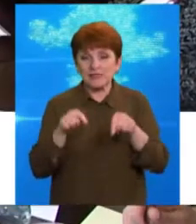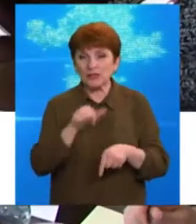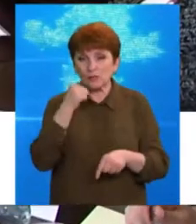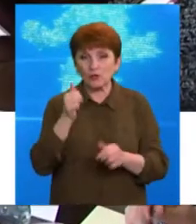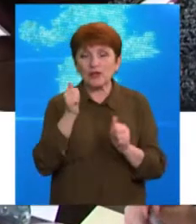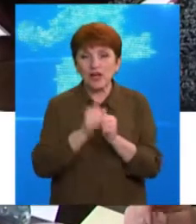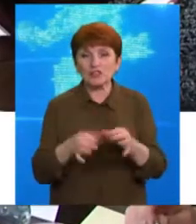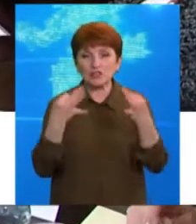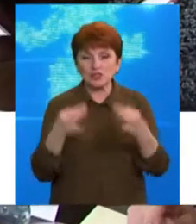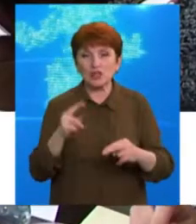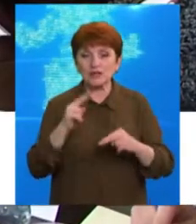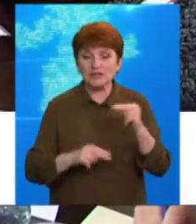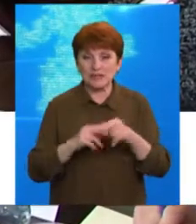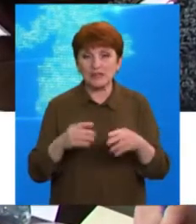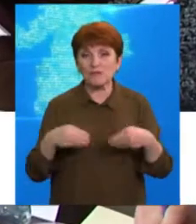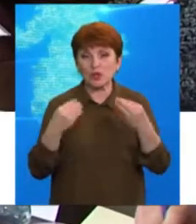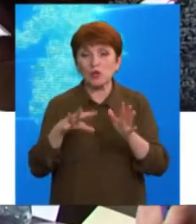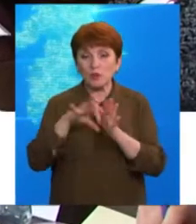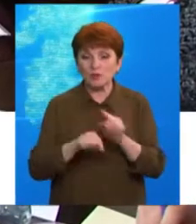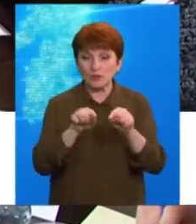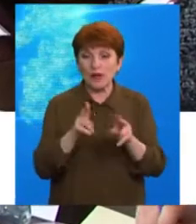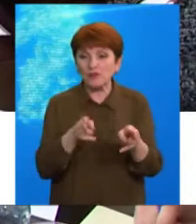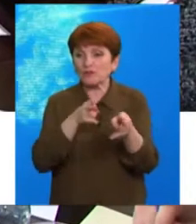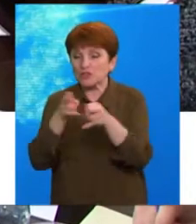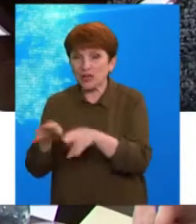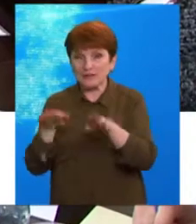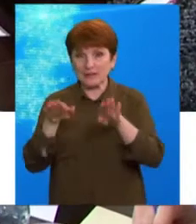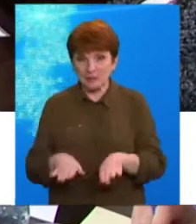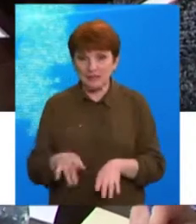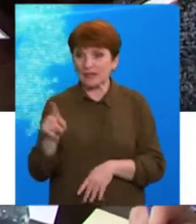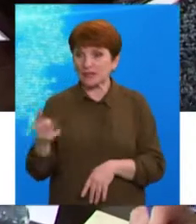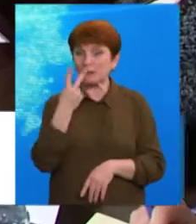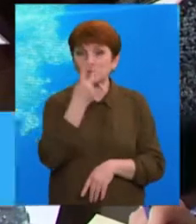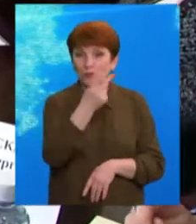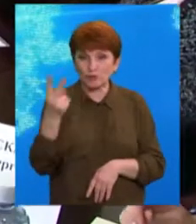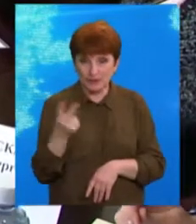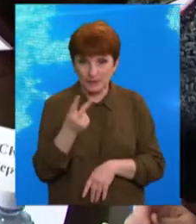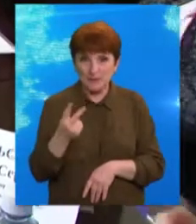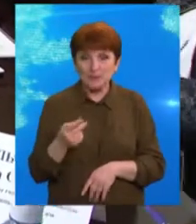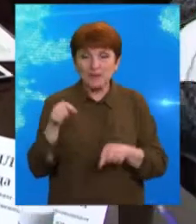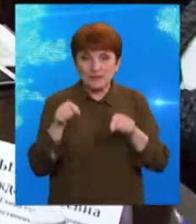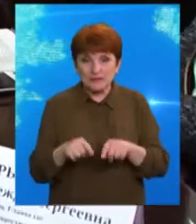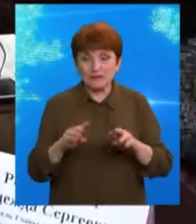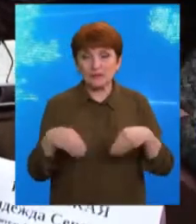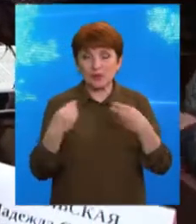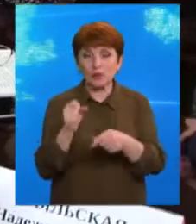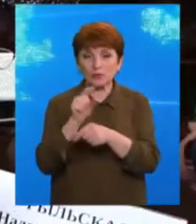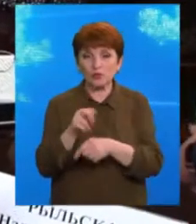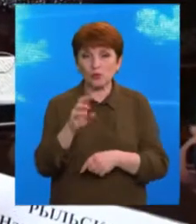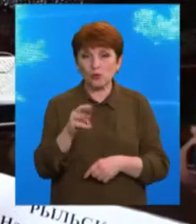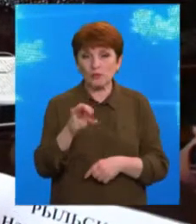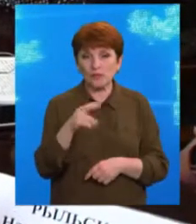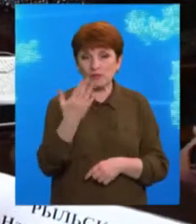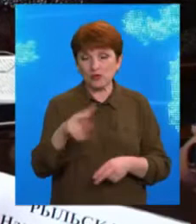каждое разрешение на строительство выдается после того, как вы выезжаете на место только и смотрите. Значит, здесь дано поручение Кутепову, начальнику